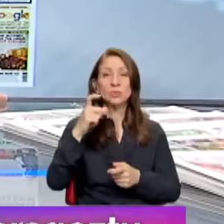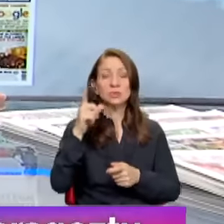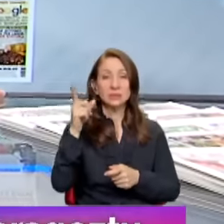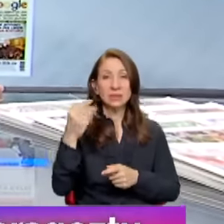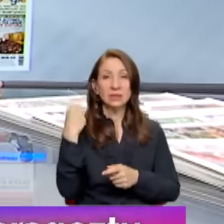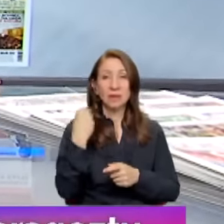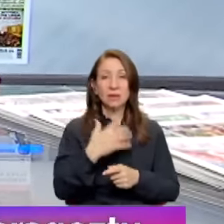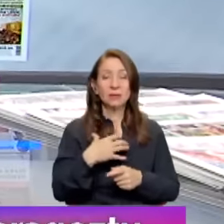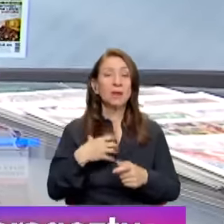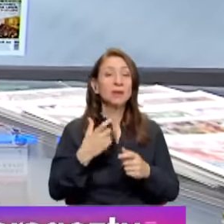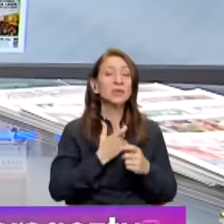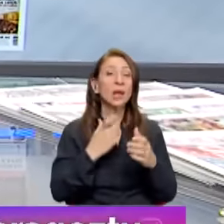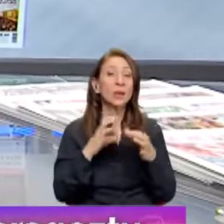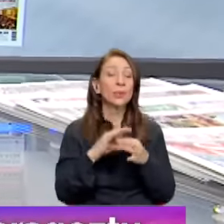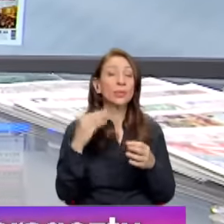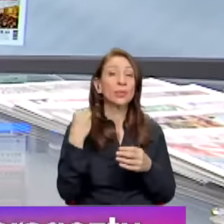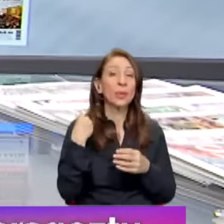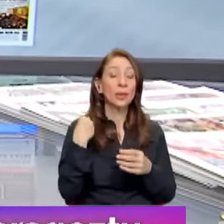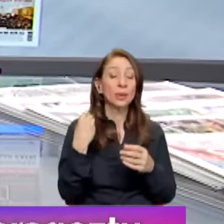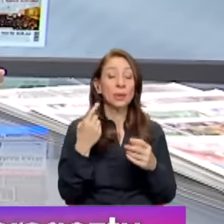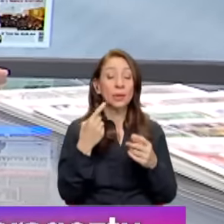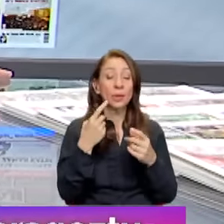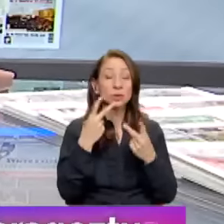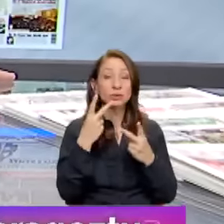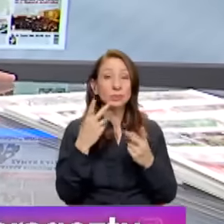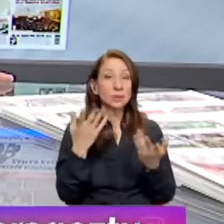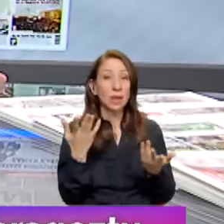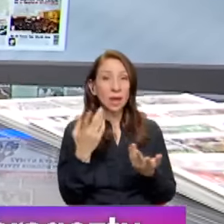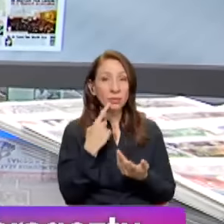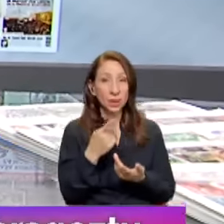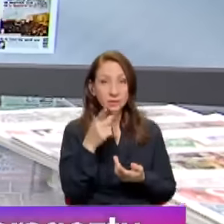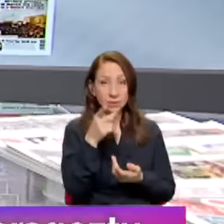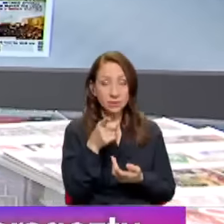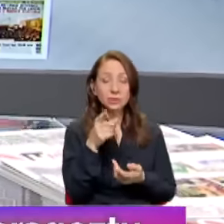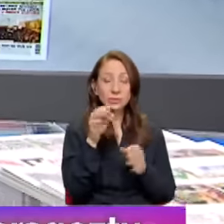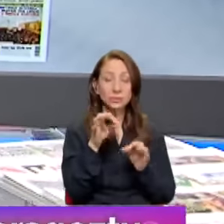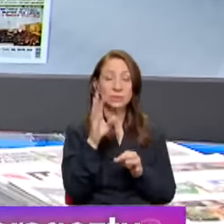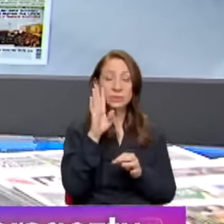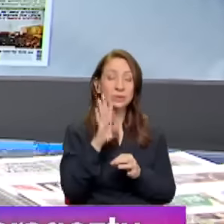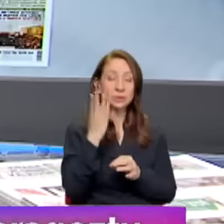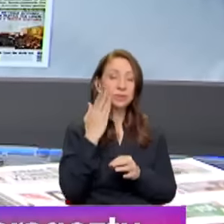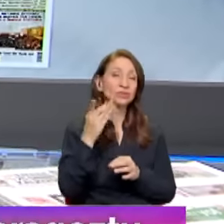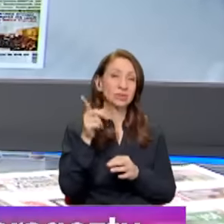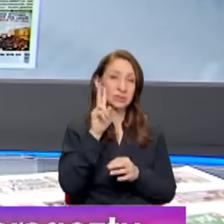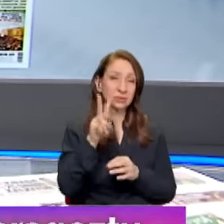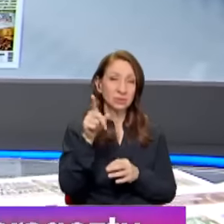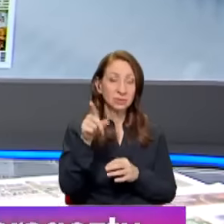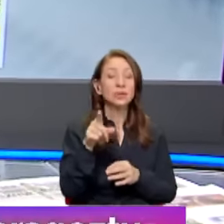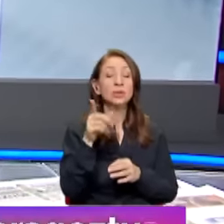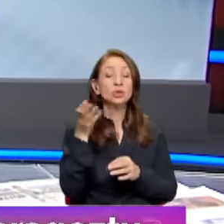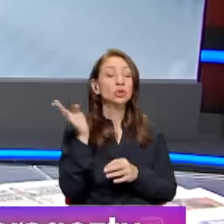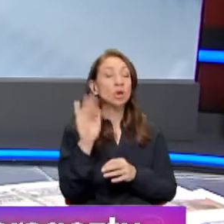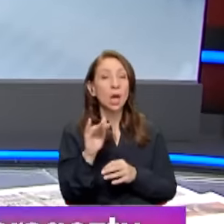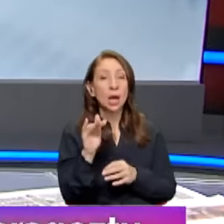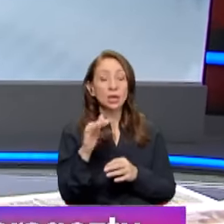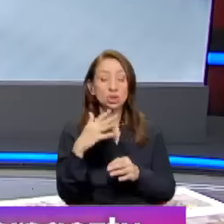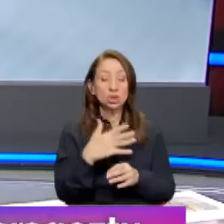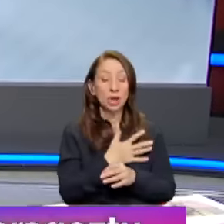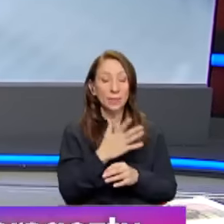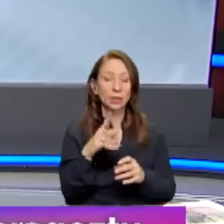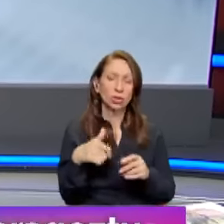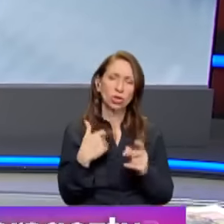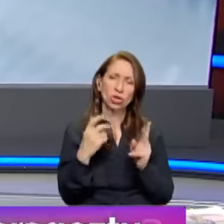yeni anayasayla ilgili yeni mesajı nedir diyecek olursanız şimdi gelecek ekranlarınıza sonrasında CHP